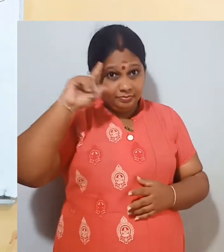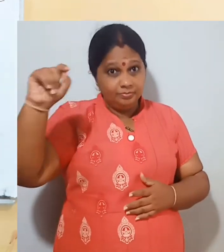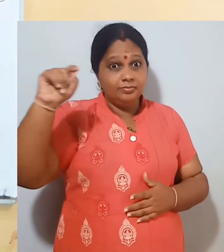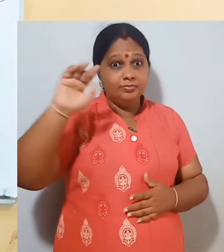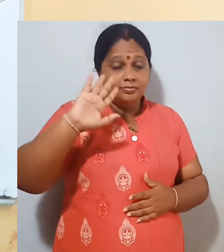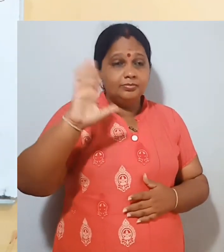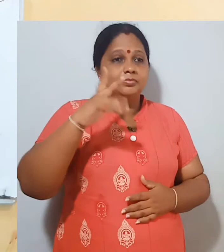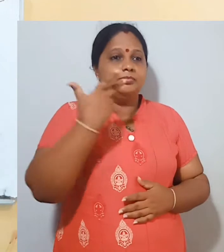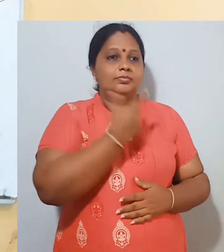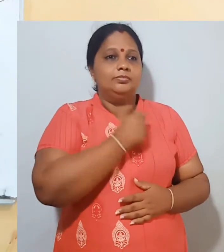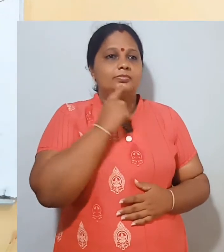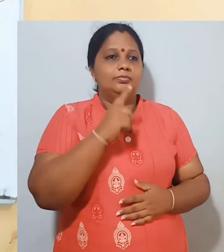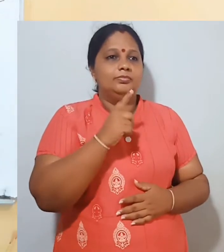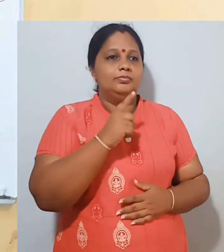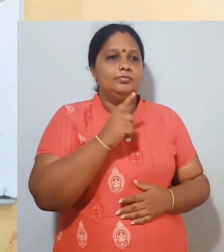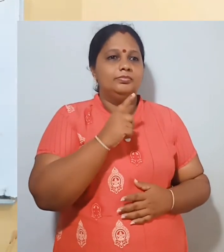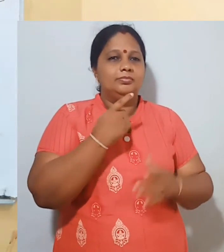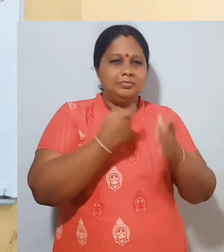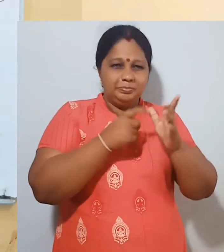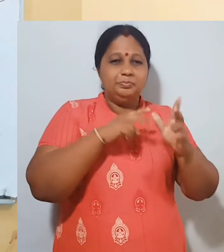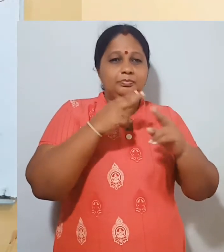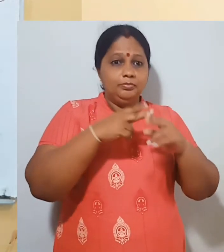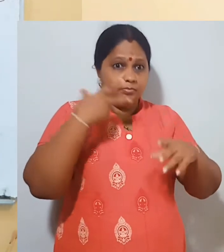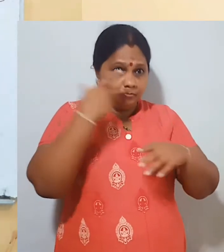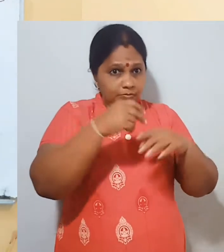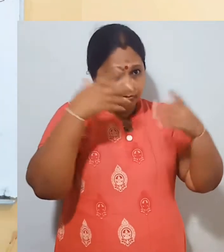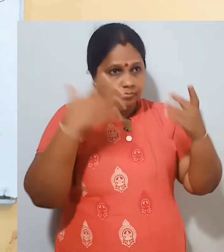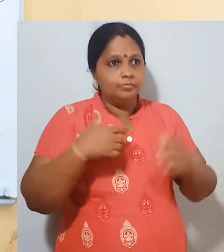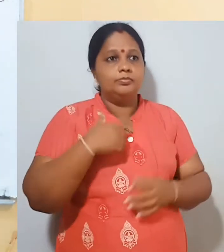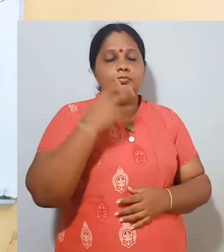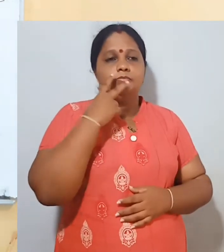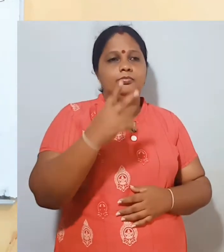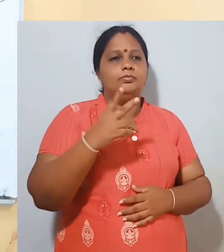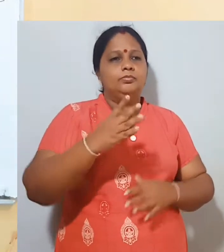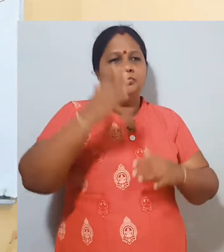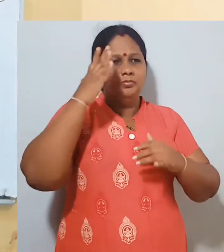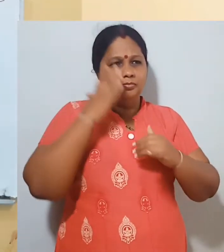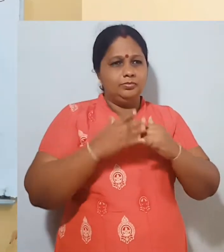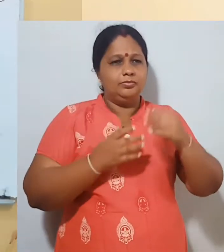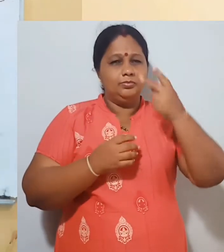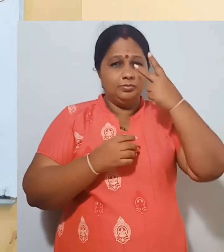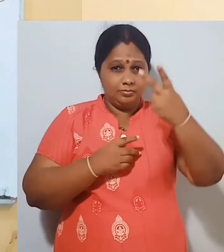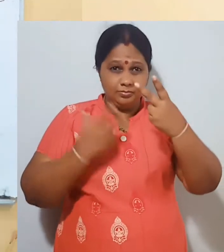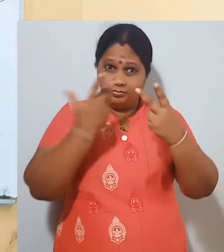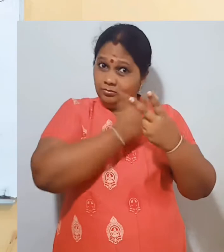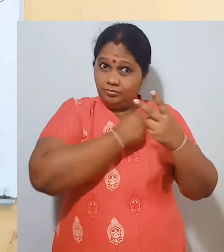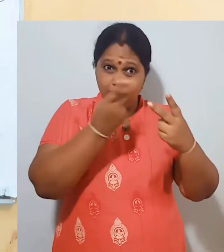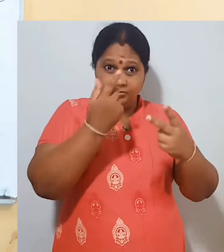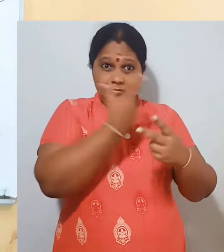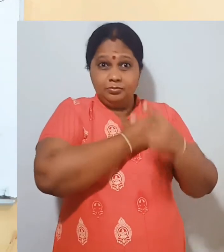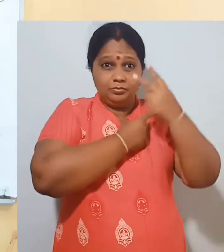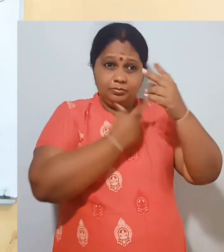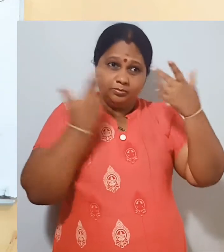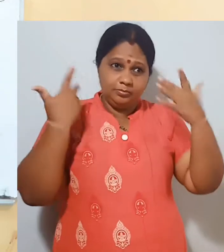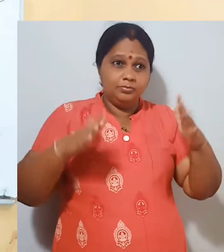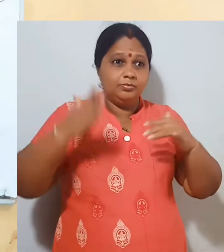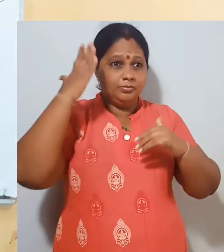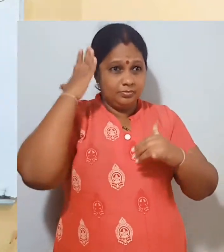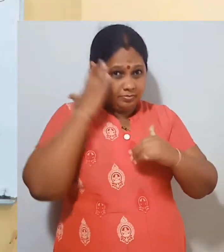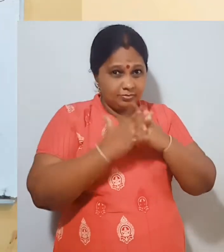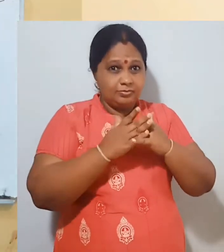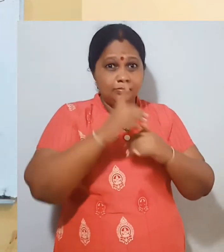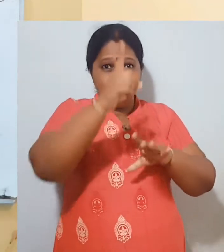போடுற ஊசி, அதாவது ரேபிஸுக்கு போடுற ஊசி போட்டிருக்காண்டதை பார்க்கணும். குறைஞ்சது 2 இன்ஜெக்ஷன் போட்டிருக்க வேணும். அதுல கடைசி இன்ஜெக்ஷன்